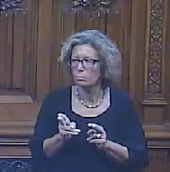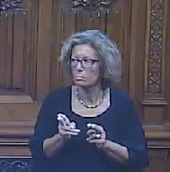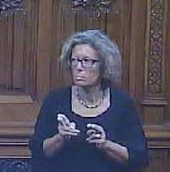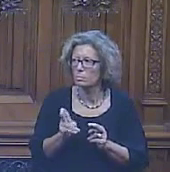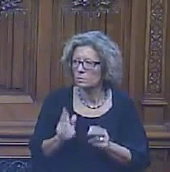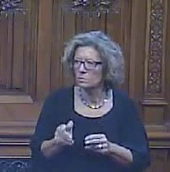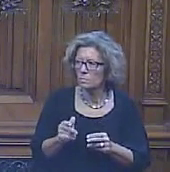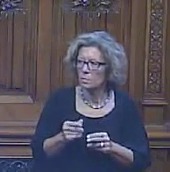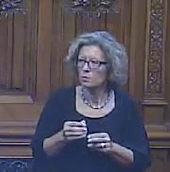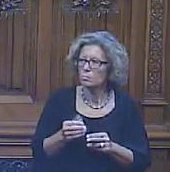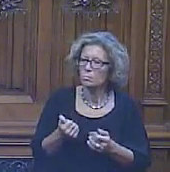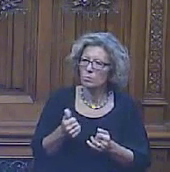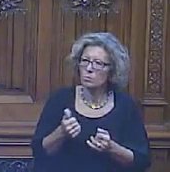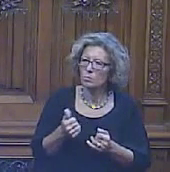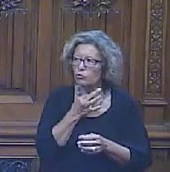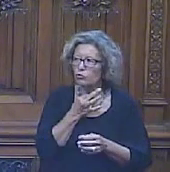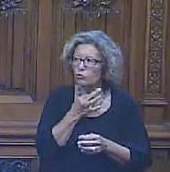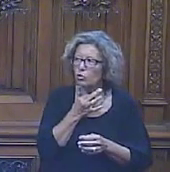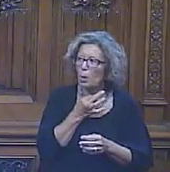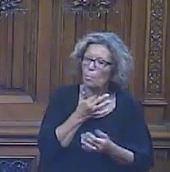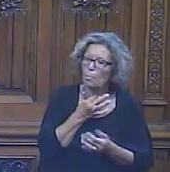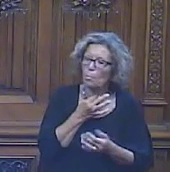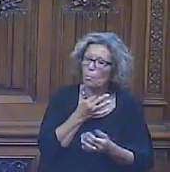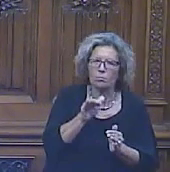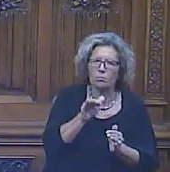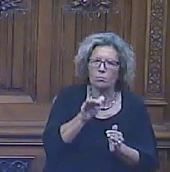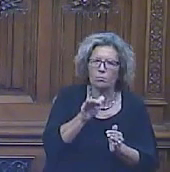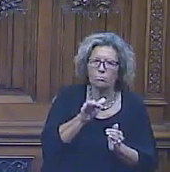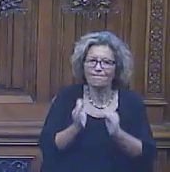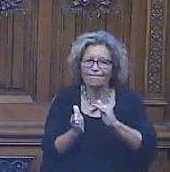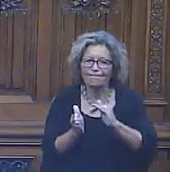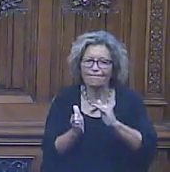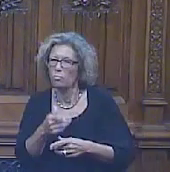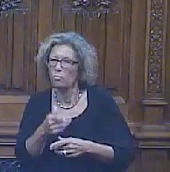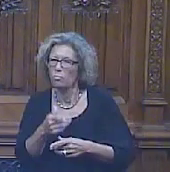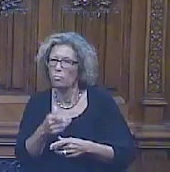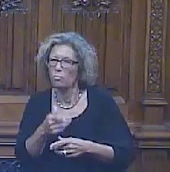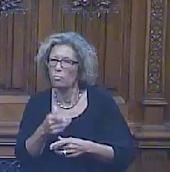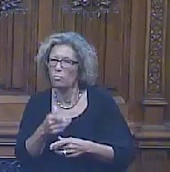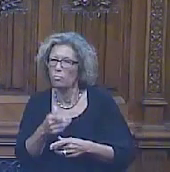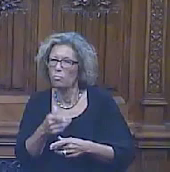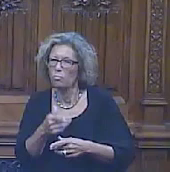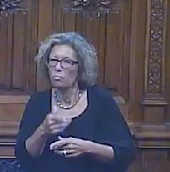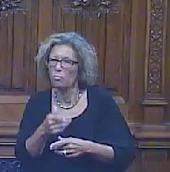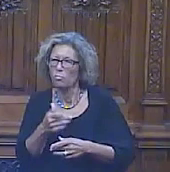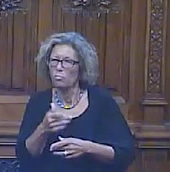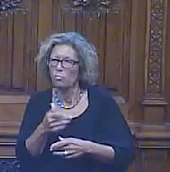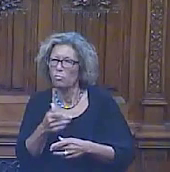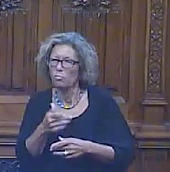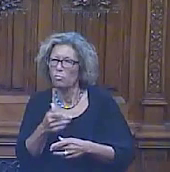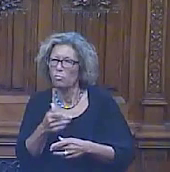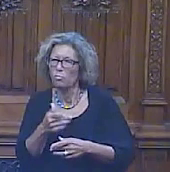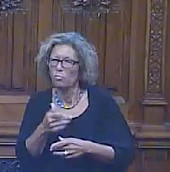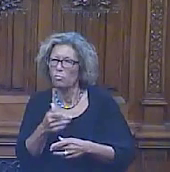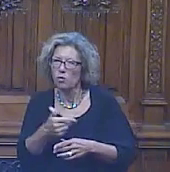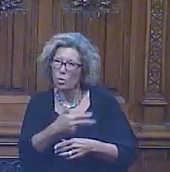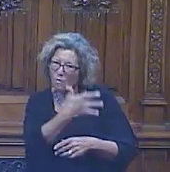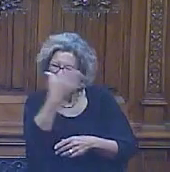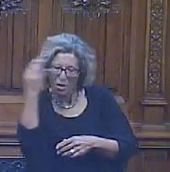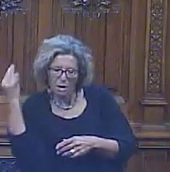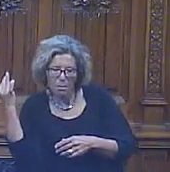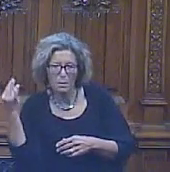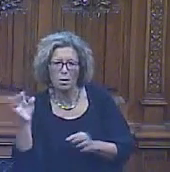Es mag sein, dass die Stimmung wieder kippt und irgendwann die Angst vor dem